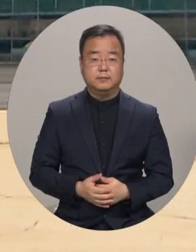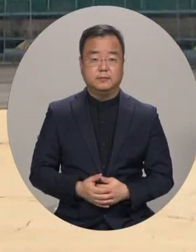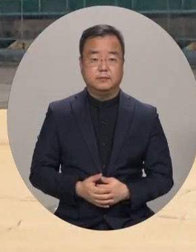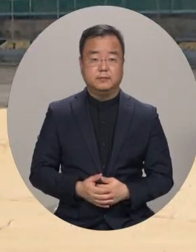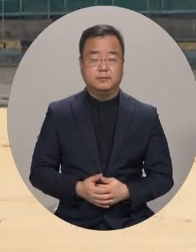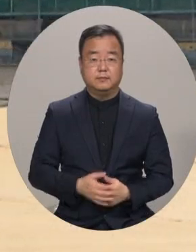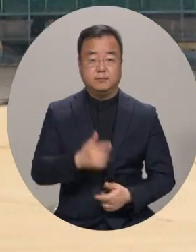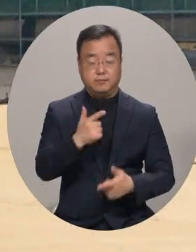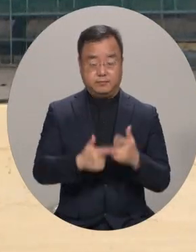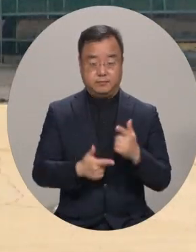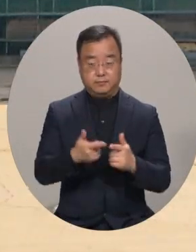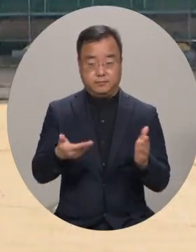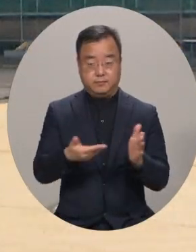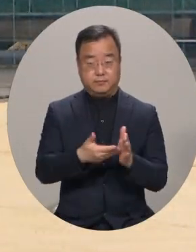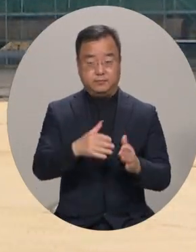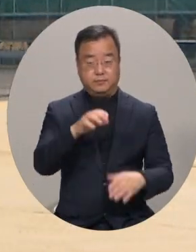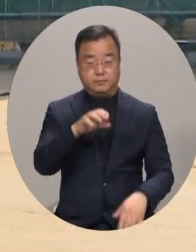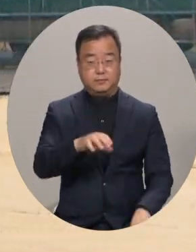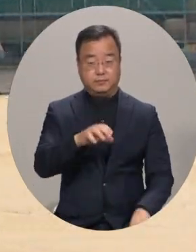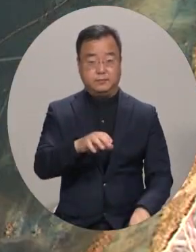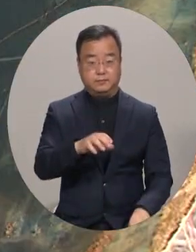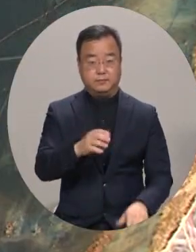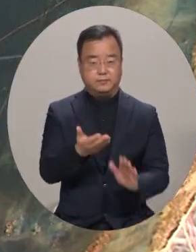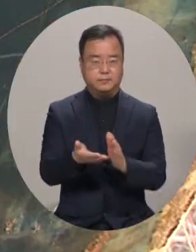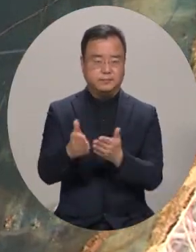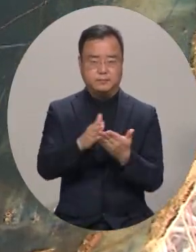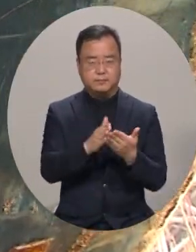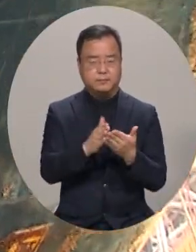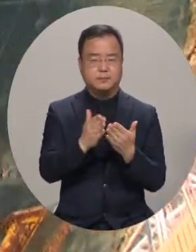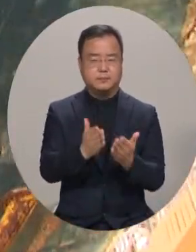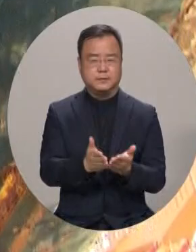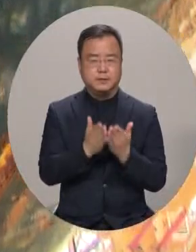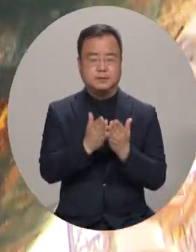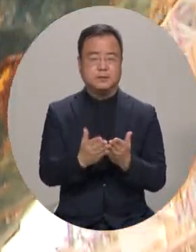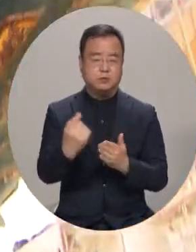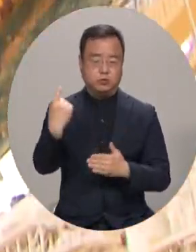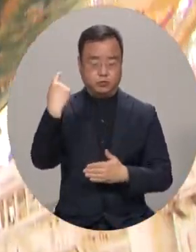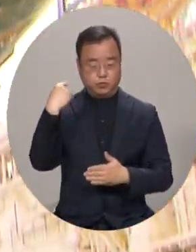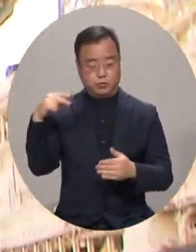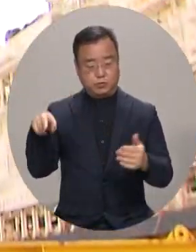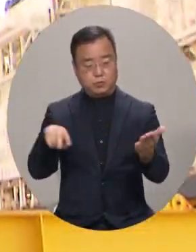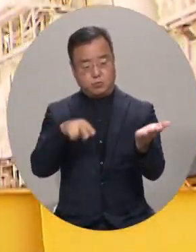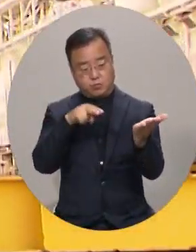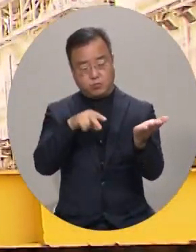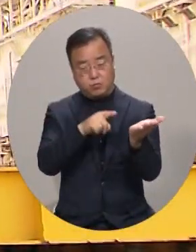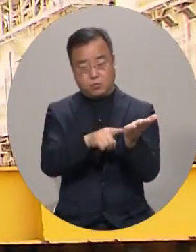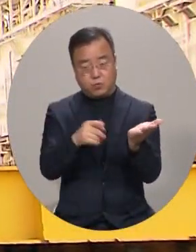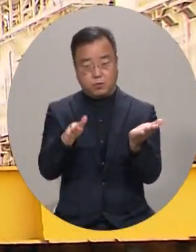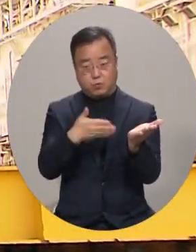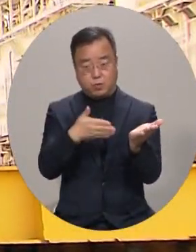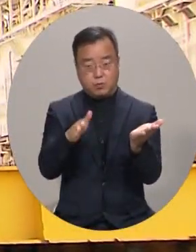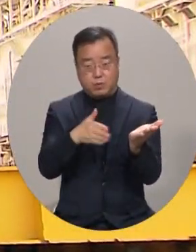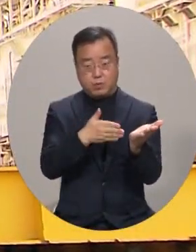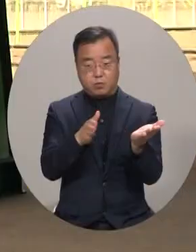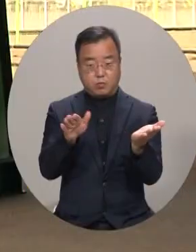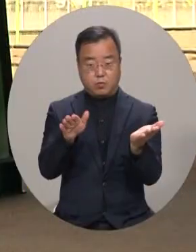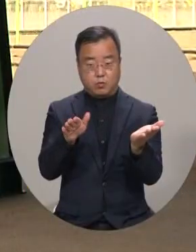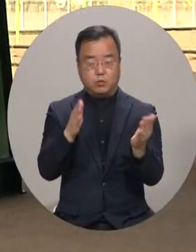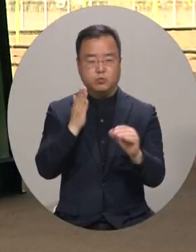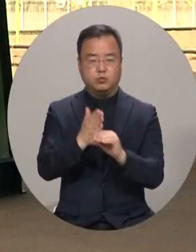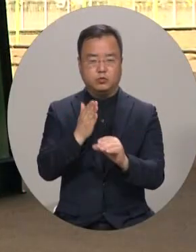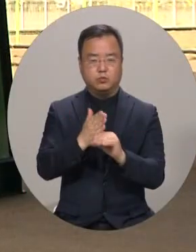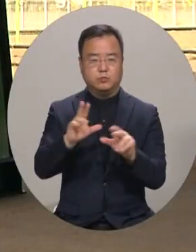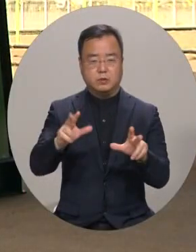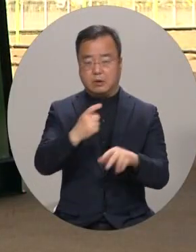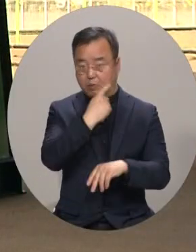목포 신앙 만에 거치되 있는 세월호 선입니다 뒤쪽에서 보면 방향타가 오른쪽으로 꺾인 상태입니다 지금까지